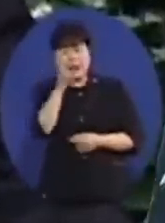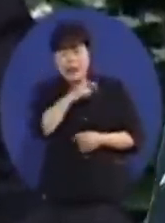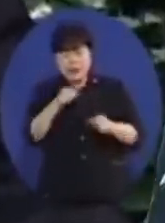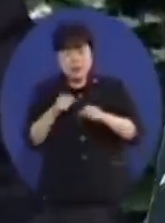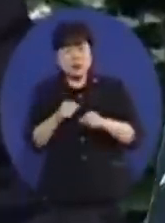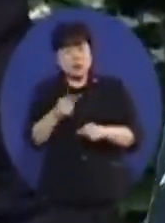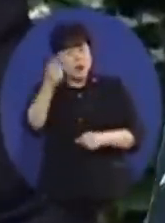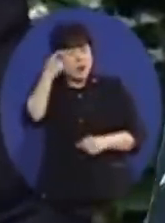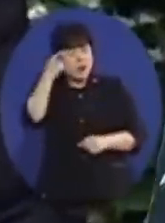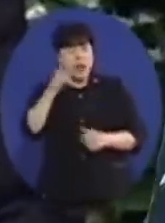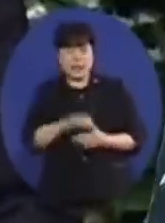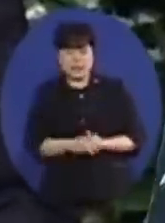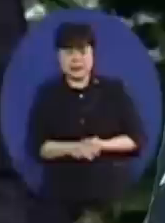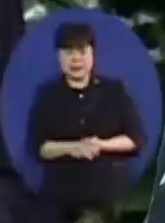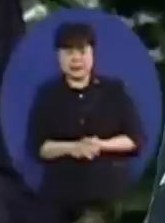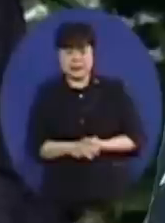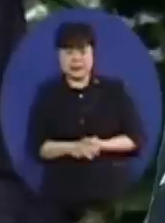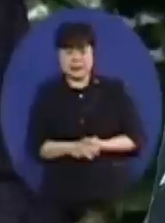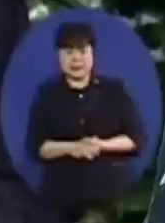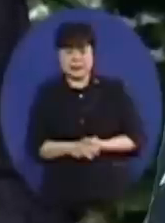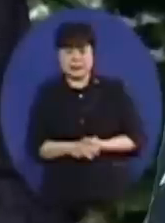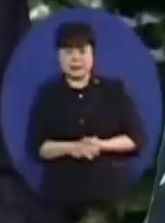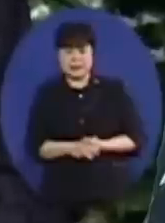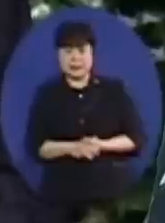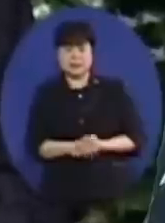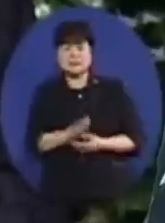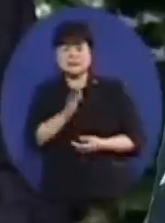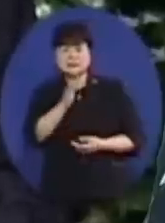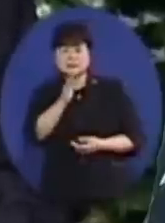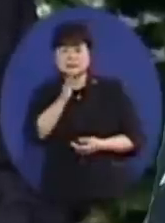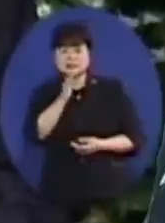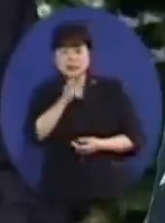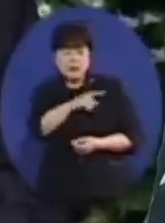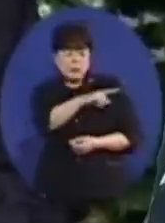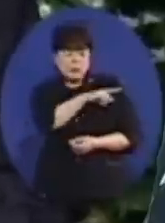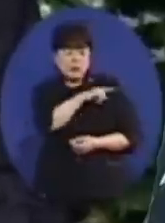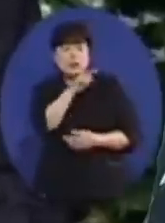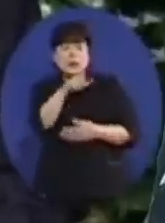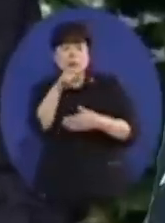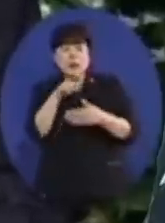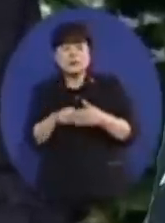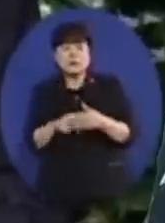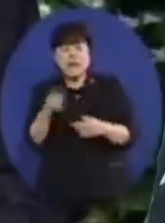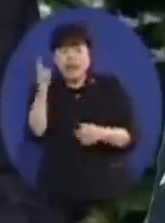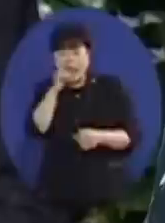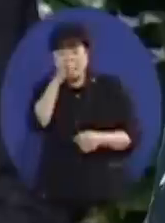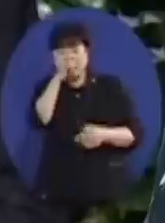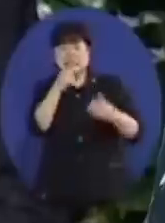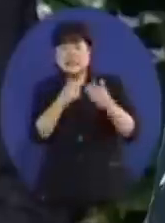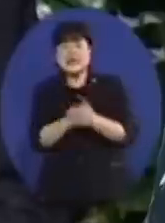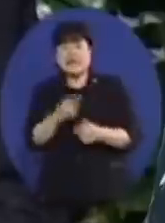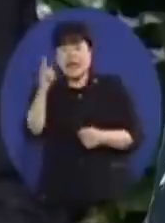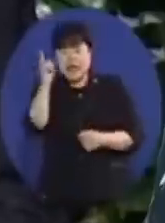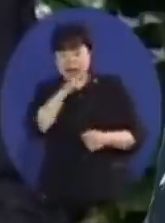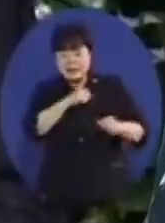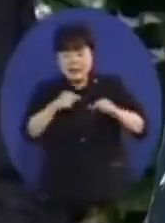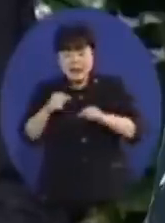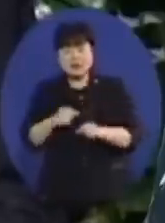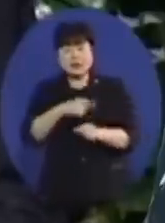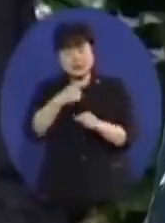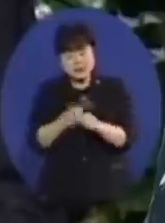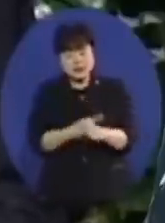악을 행하느냐 수능에 빠지느냐 먼저 마음속에 악이 있기 때문에 그